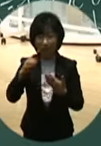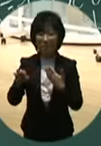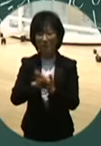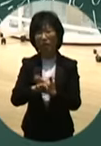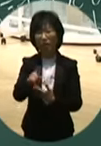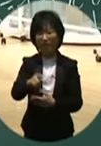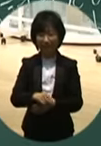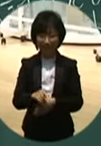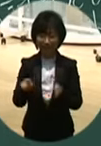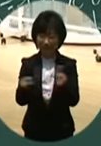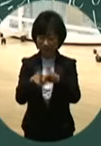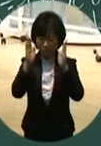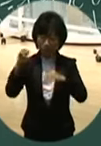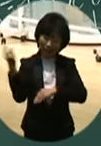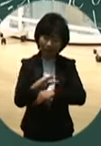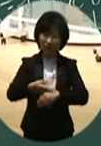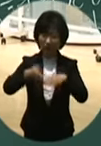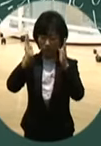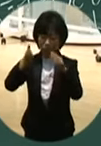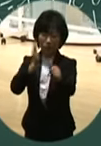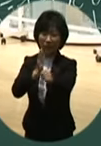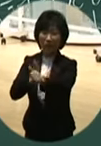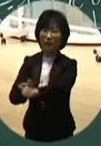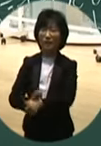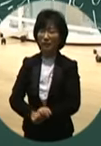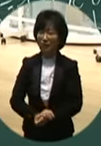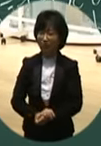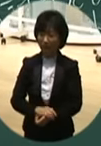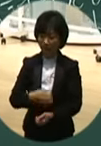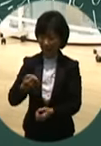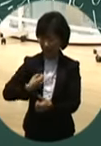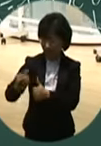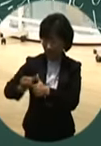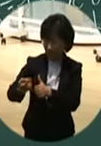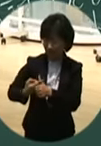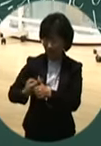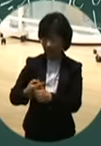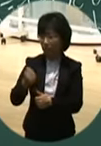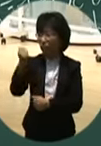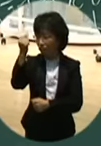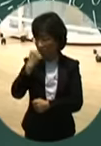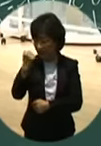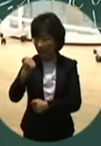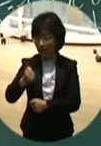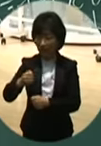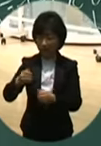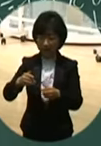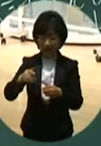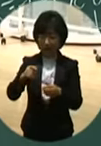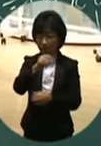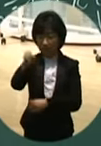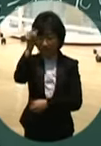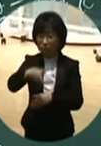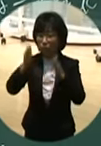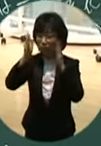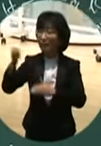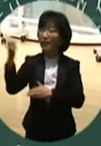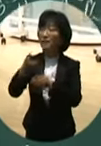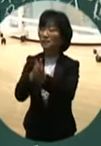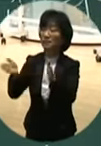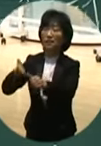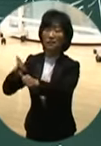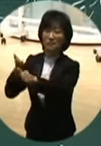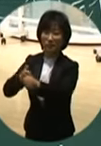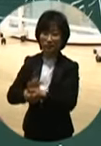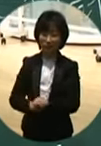나온지 모르겠습니다만 제법 그렇게 말하는 사람은 신학 공부 새로 해야 돼요. I don't know what kind of theology seminary you went to, but the people who accuse me of that, you must study theology